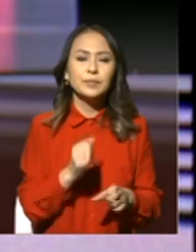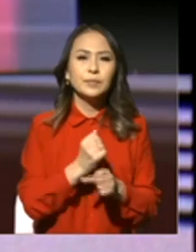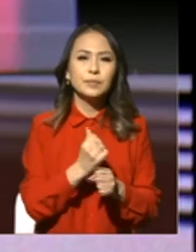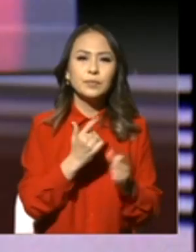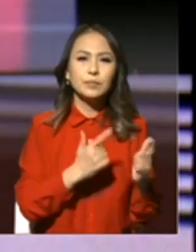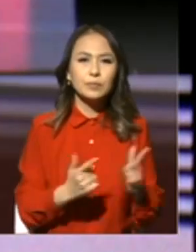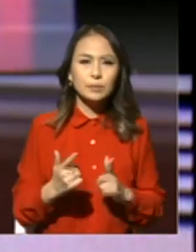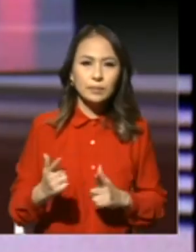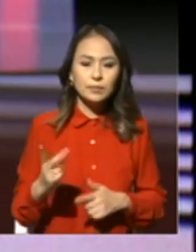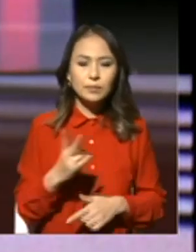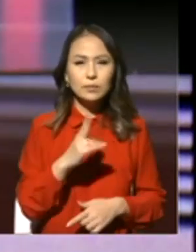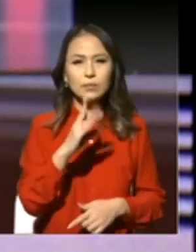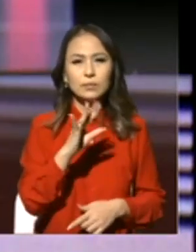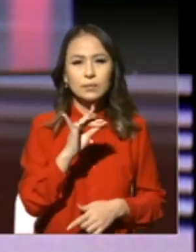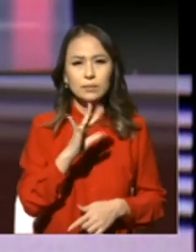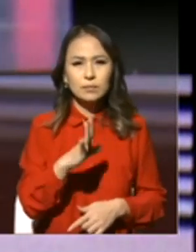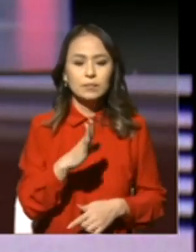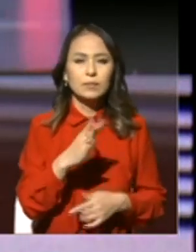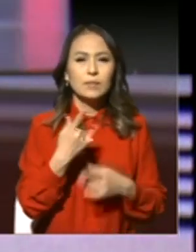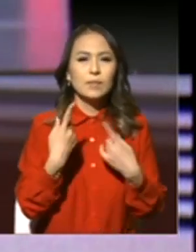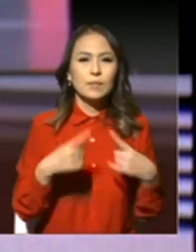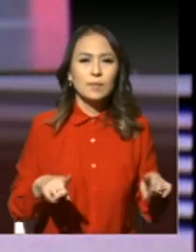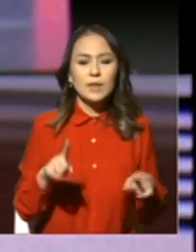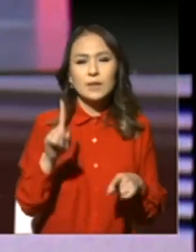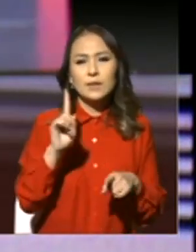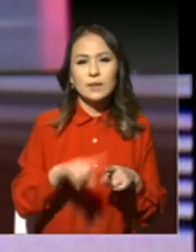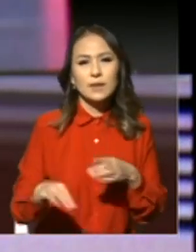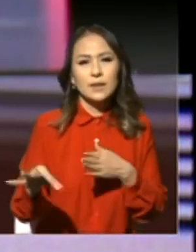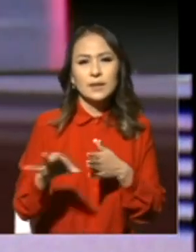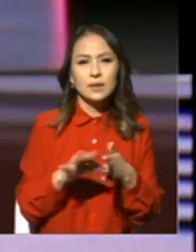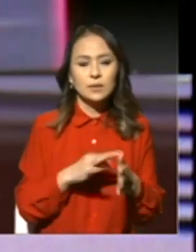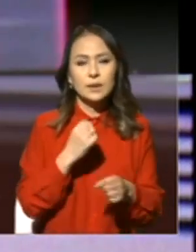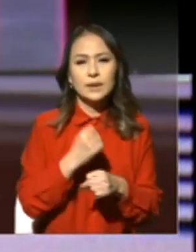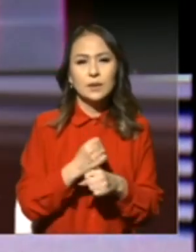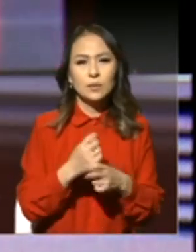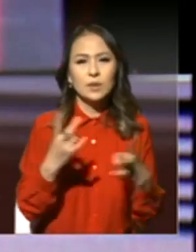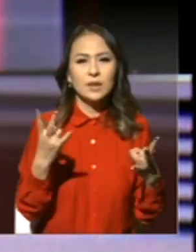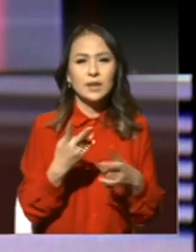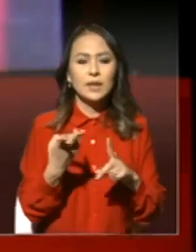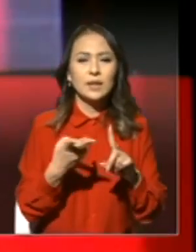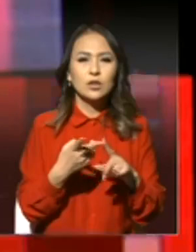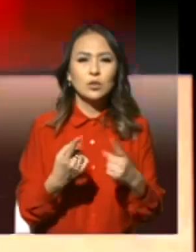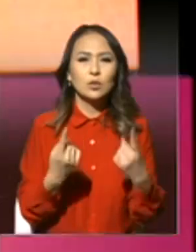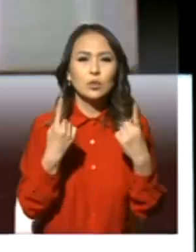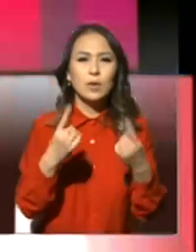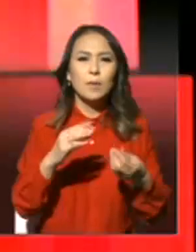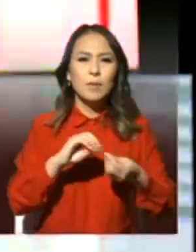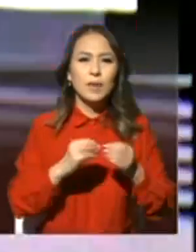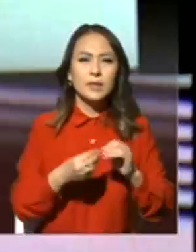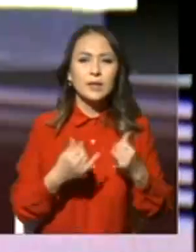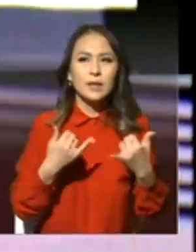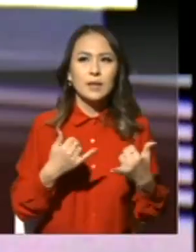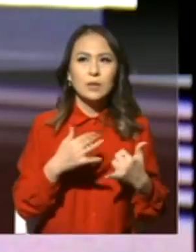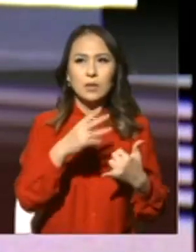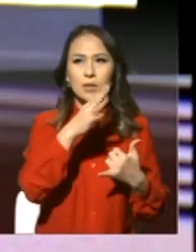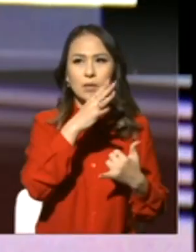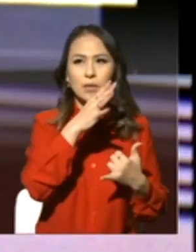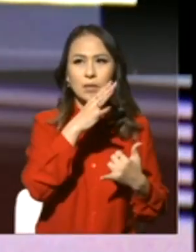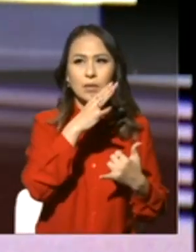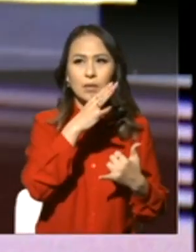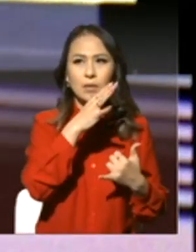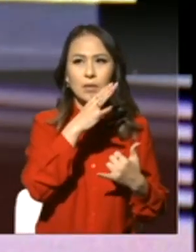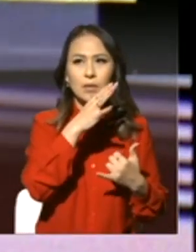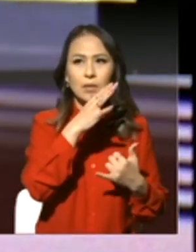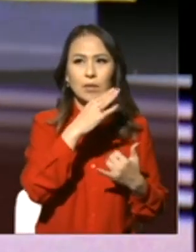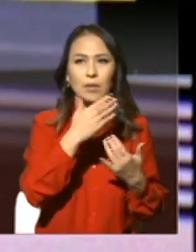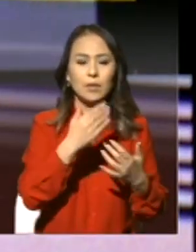керек. Кооператив болсын, бірақ оны тез арада істеуіміз керек. Екінші үлкен мәселе, қазір уақыт бола ма, айтуға болмай ма,